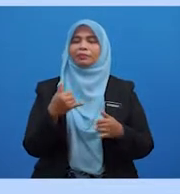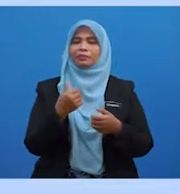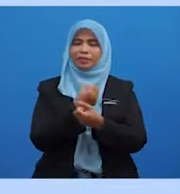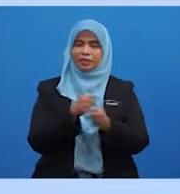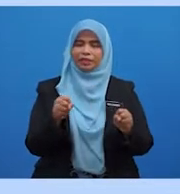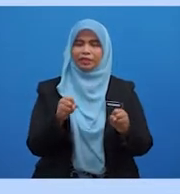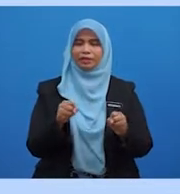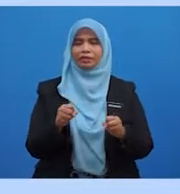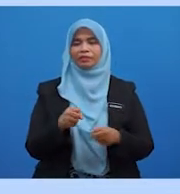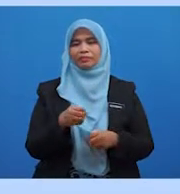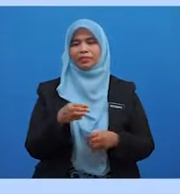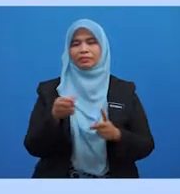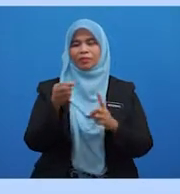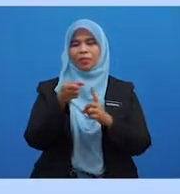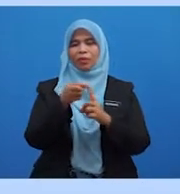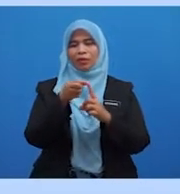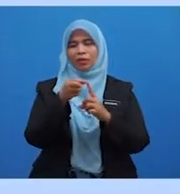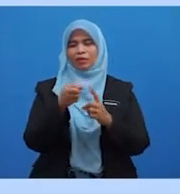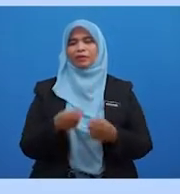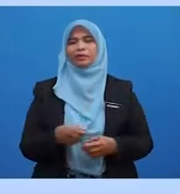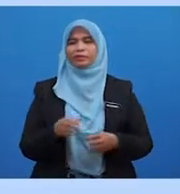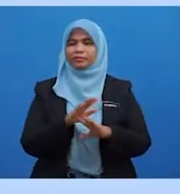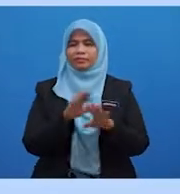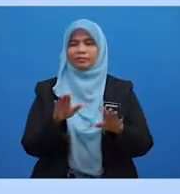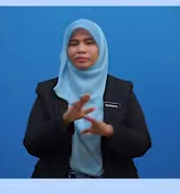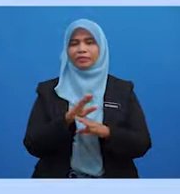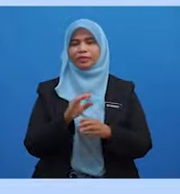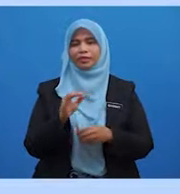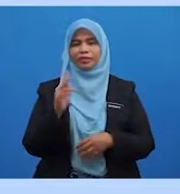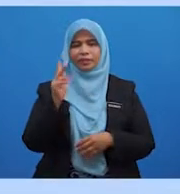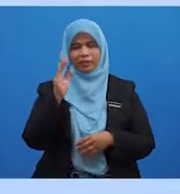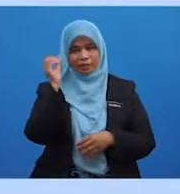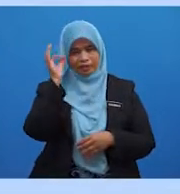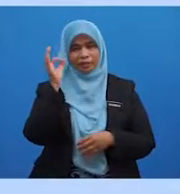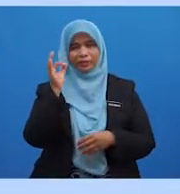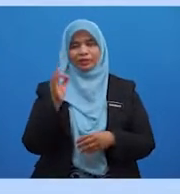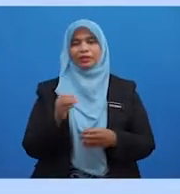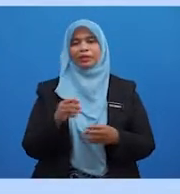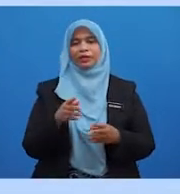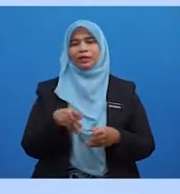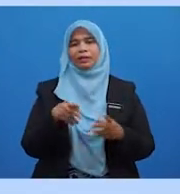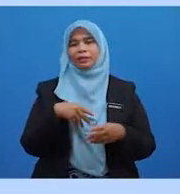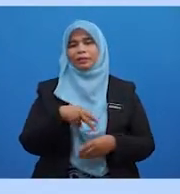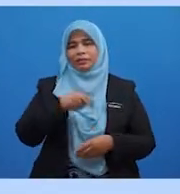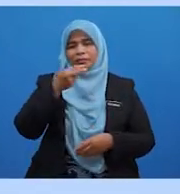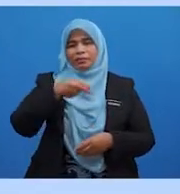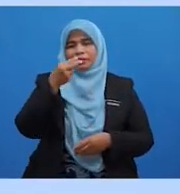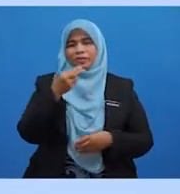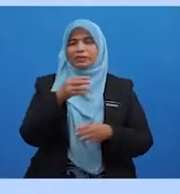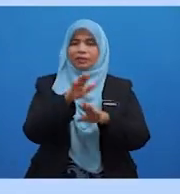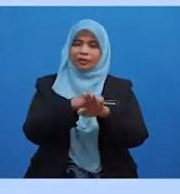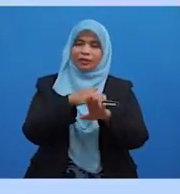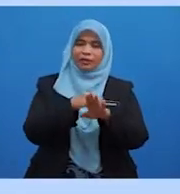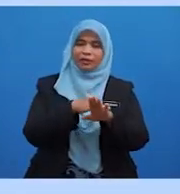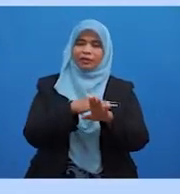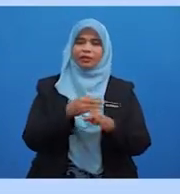percuma dalam bola keranjang. Tidak dinafikan bahawa pernafasan secara perlahan dan tarikan serta